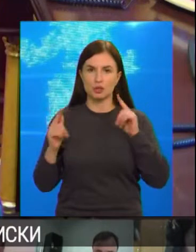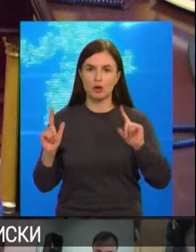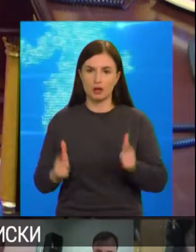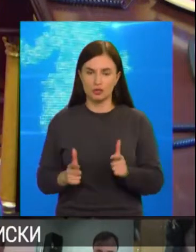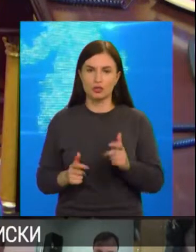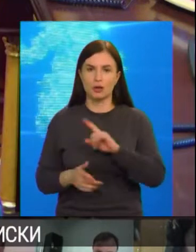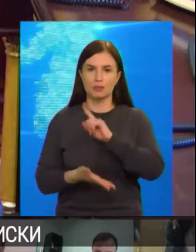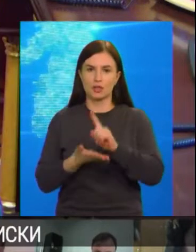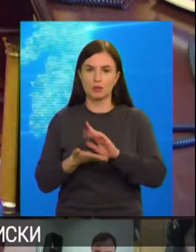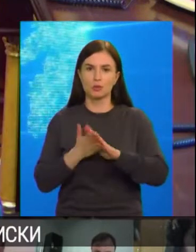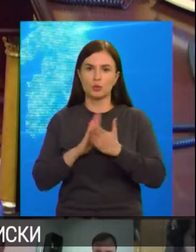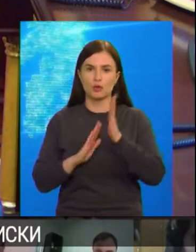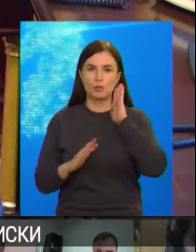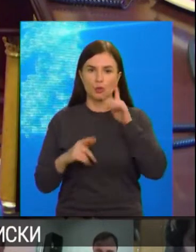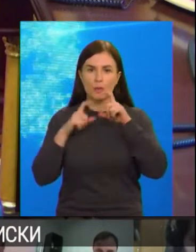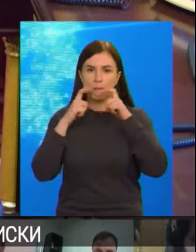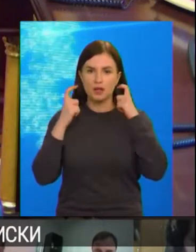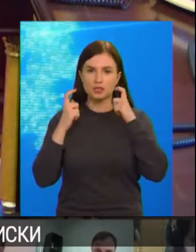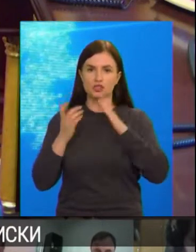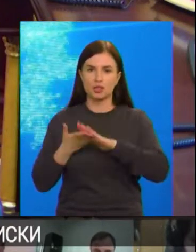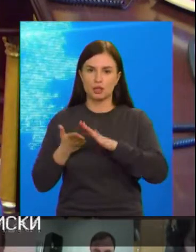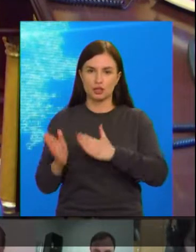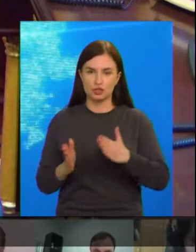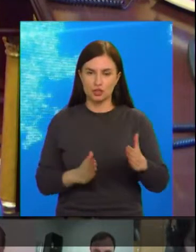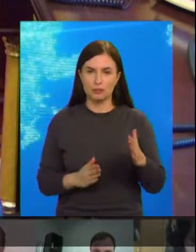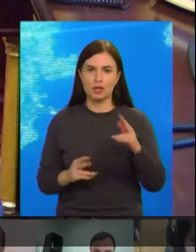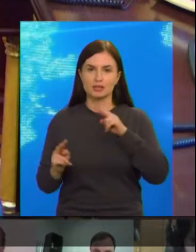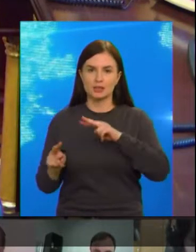Обязательным условием будет масочный режим, соблюдение перечня